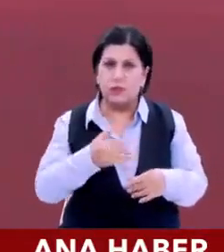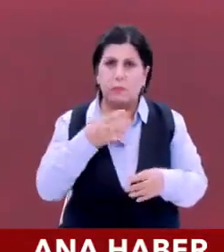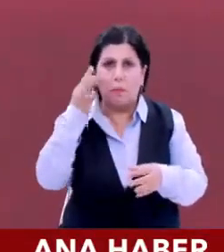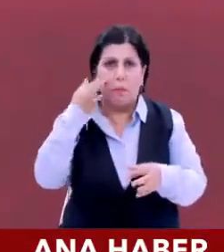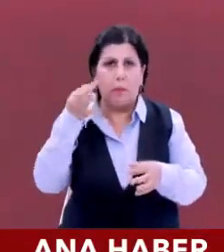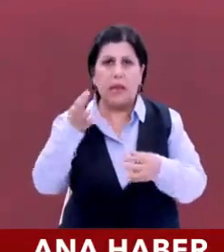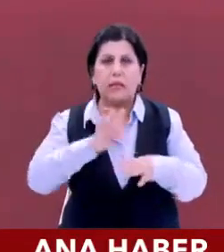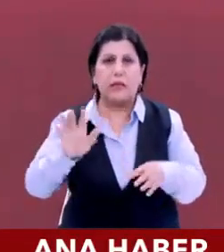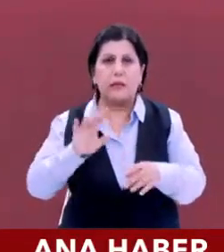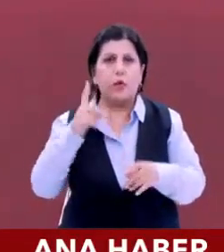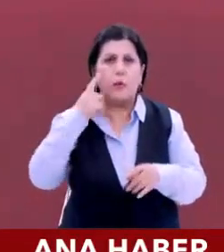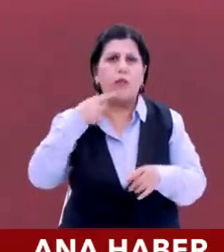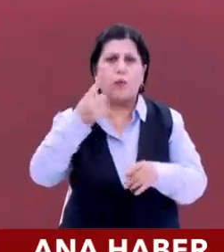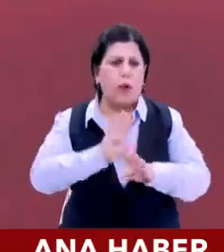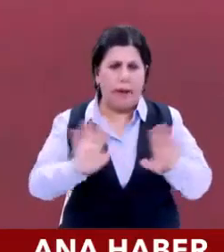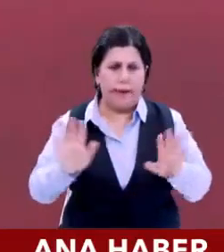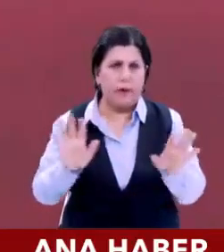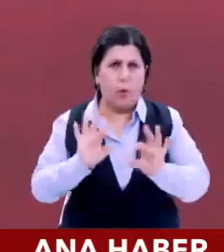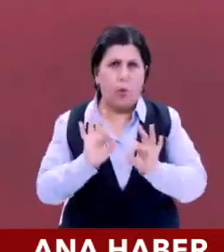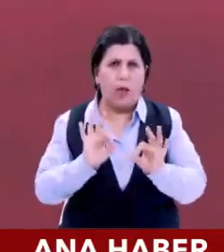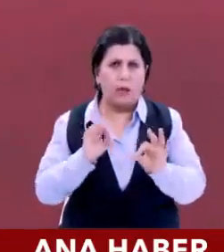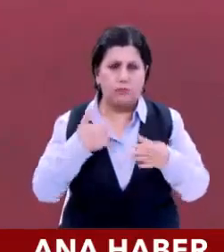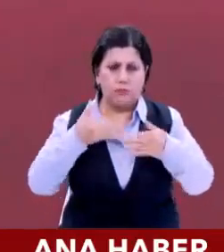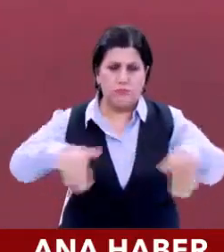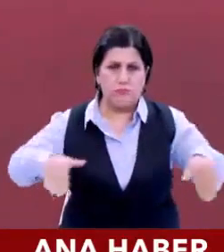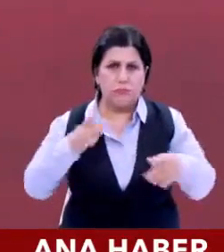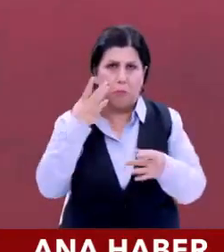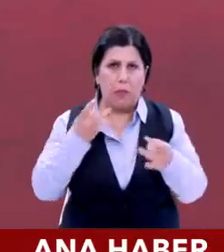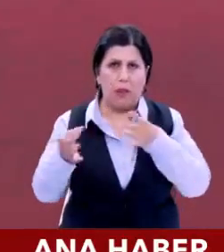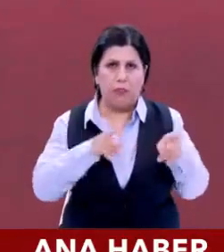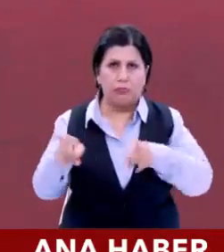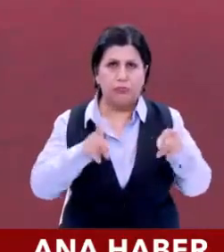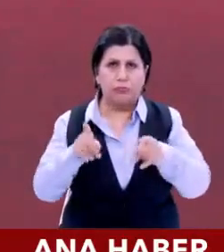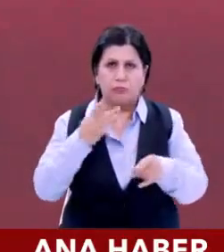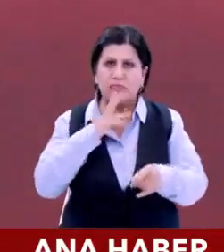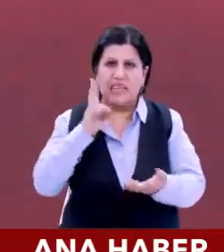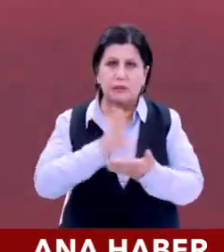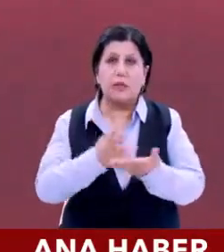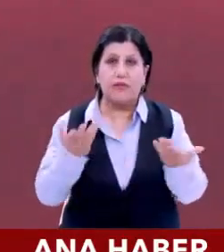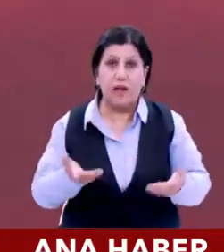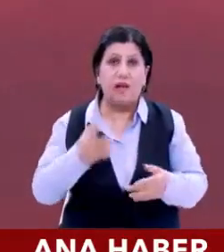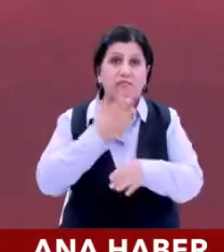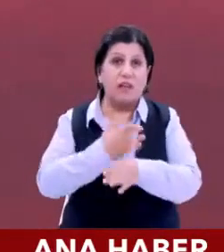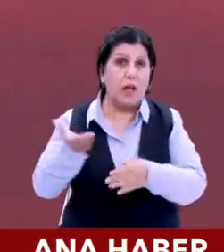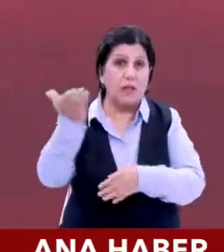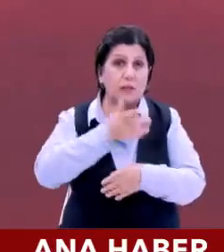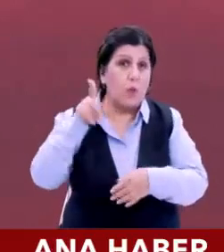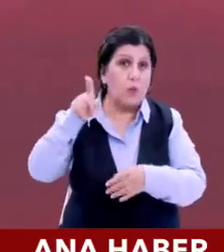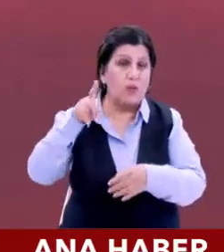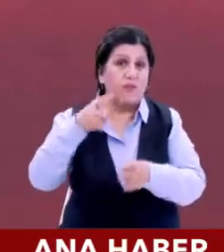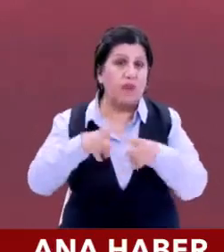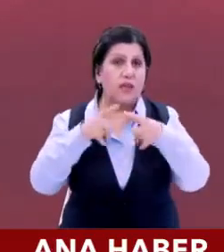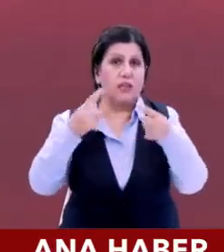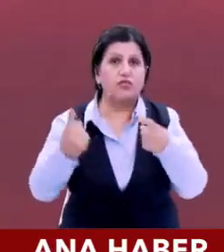sınırlar kontrol altında işte paylaşılan fotoğraflar görüntüler fake'tir diyor Lakin vatandaşlar orada farklı şeyler söylüyor